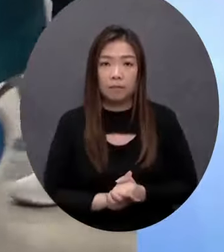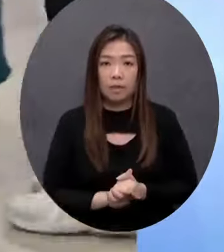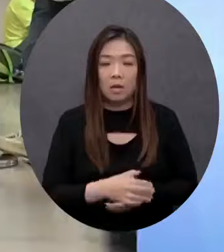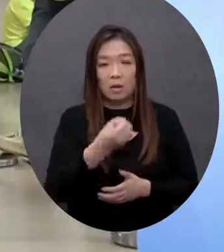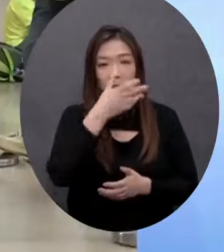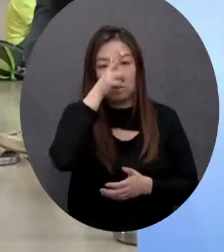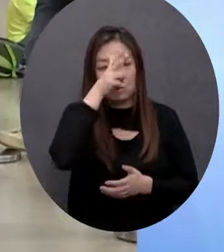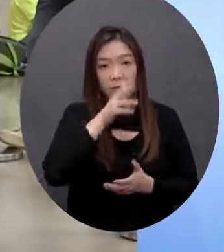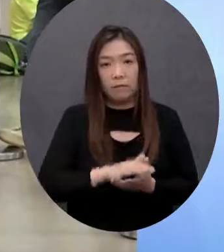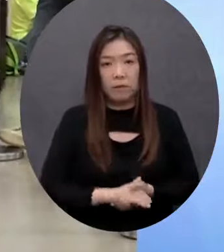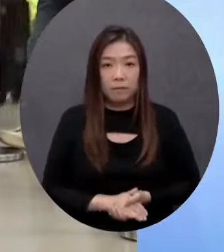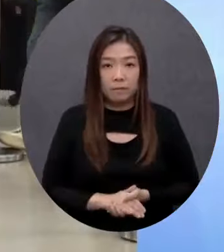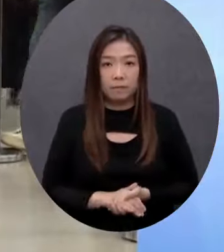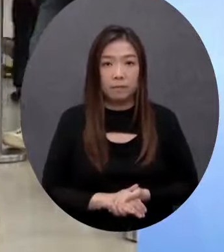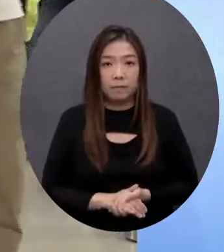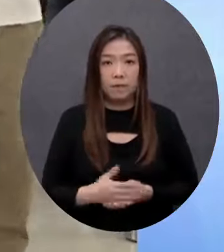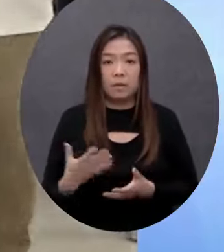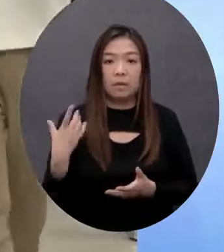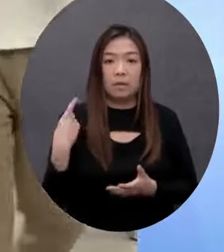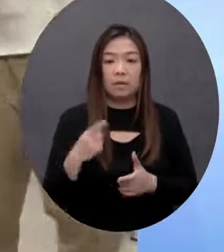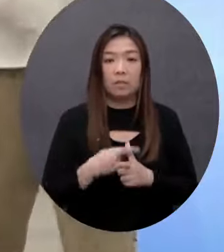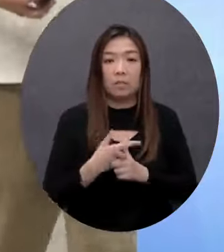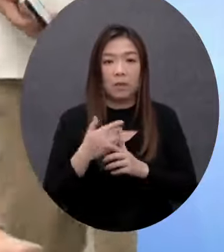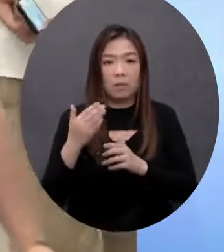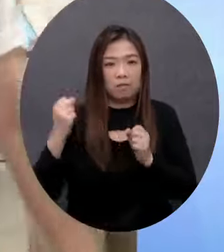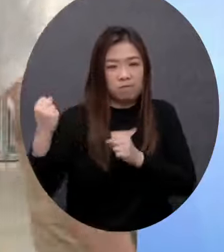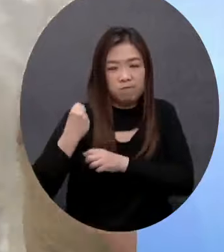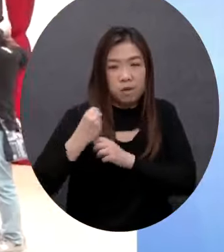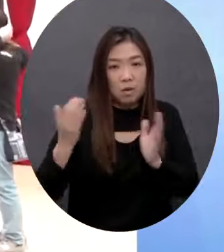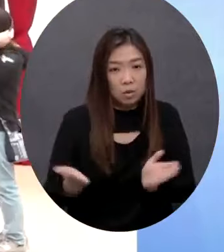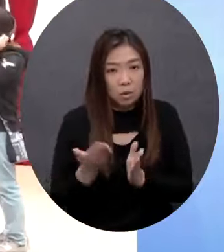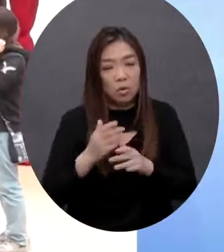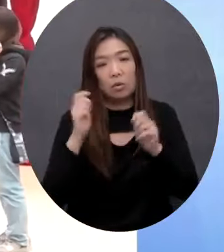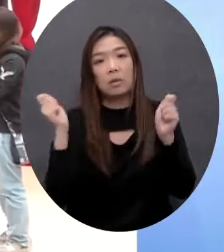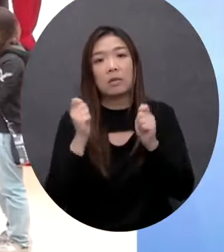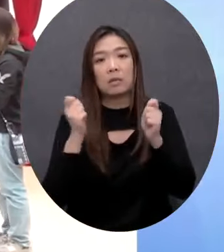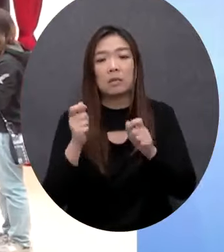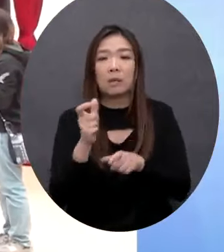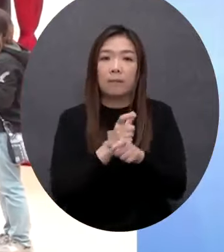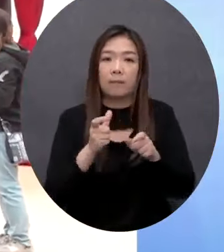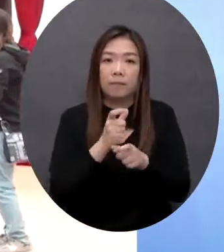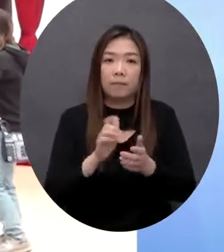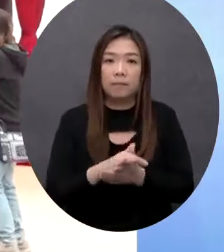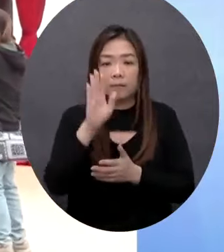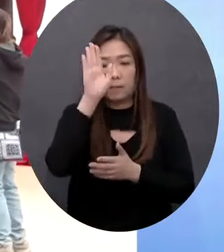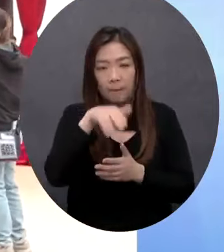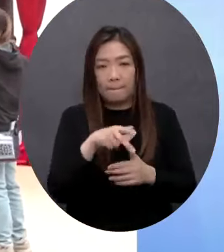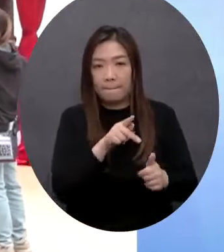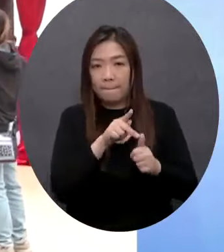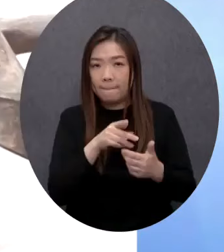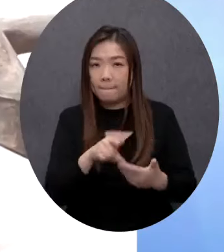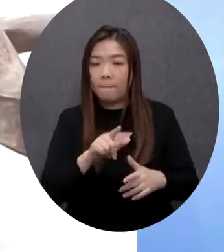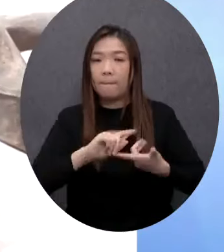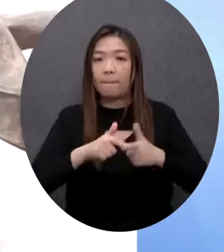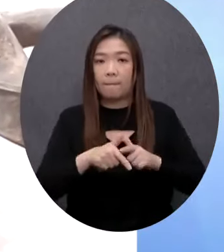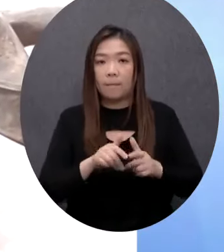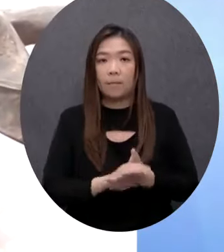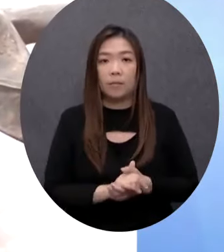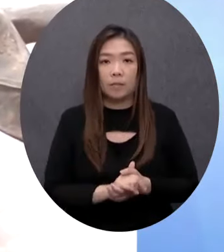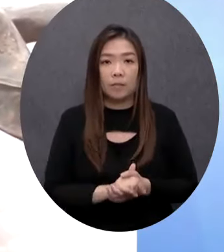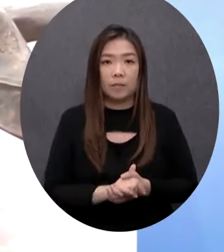府喺近月嚟咧大力推動呢一個城市經濟，我哋係希望透過咁樣做嘅時候咧，